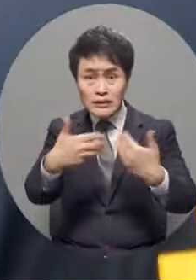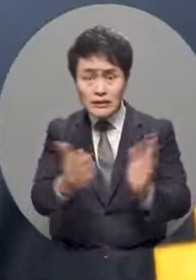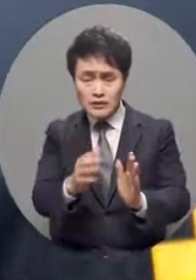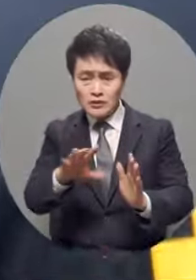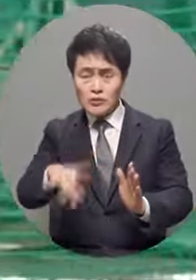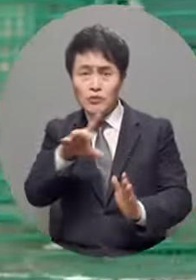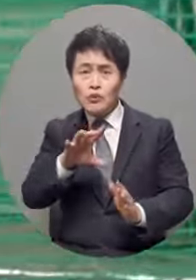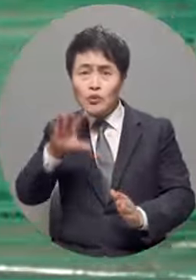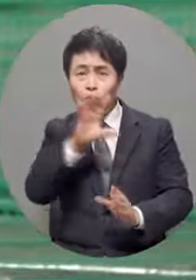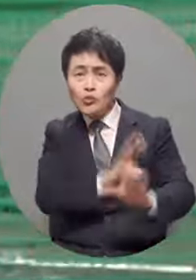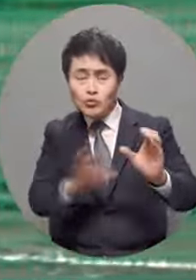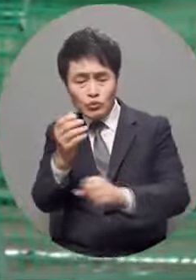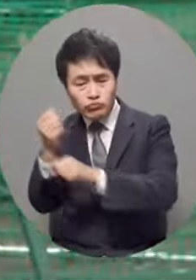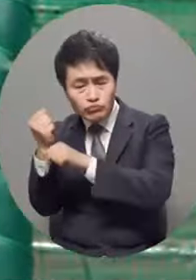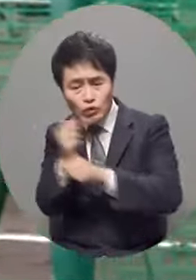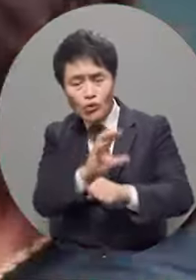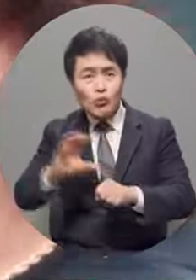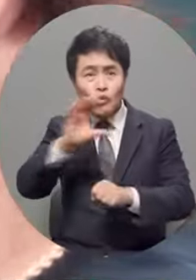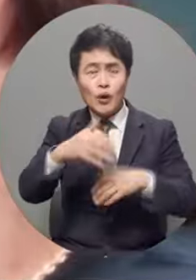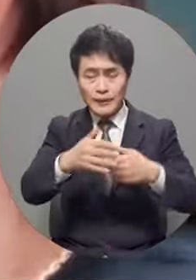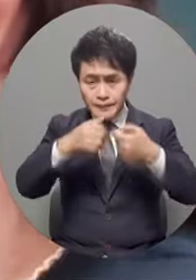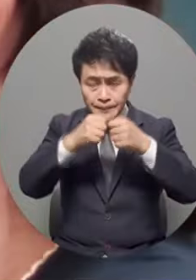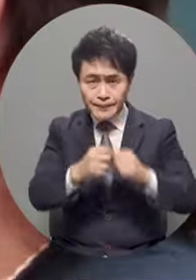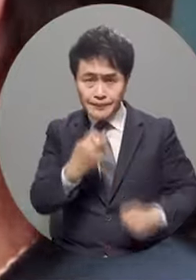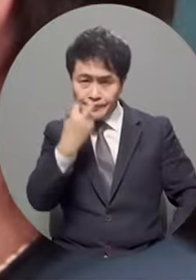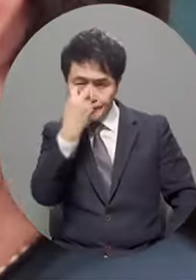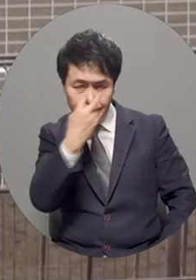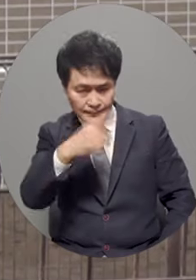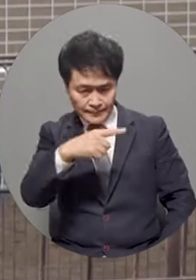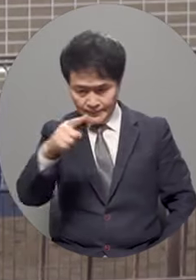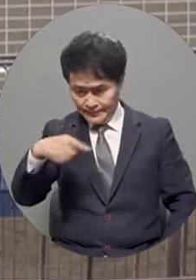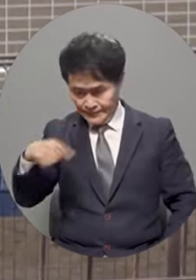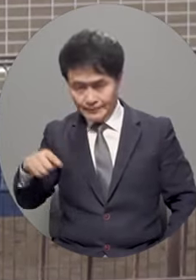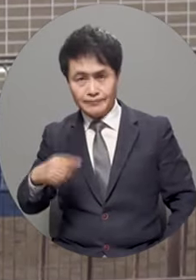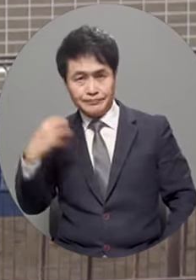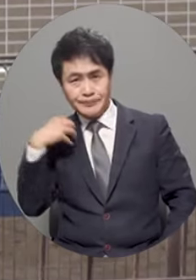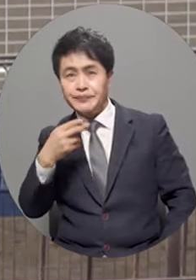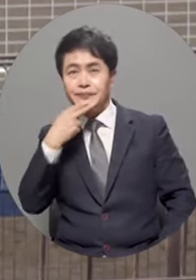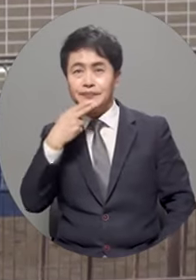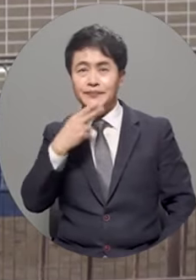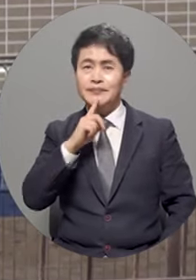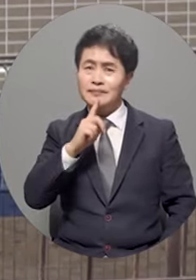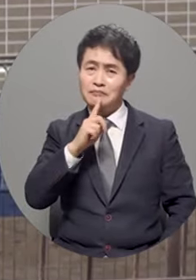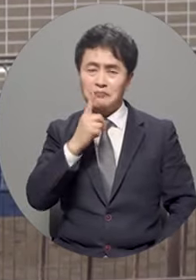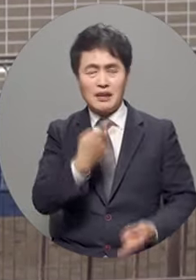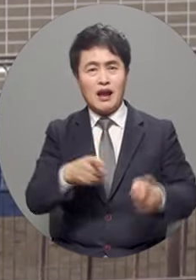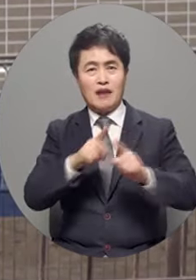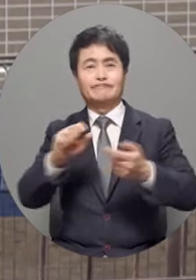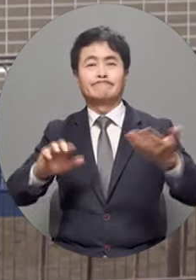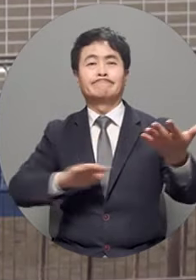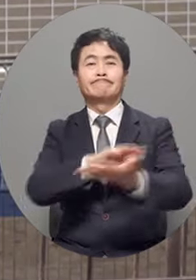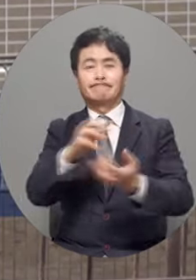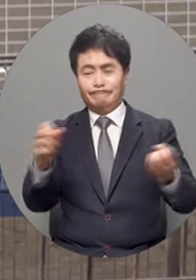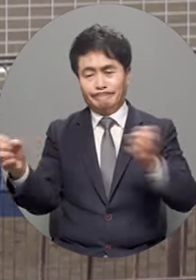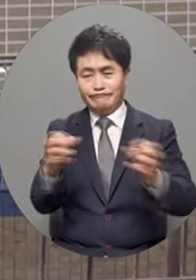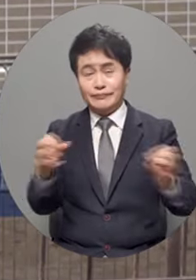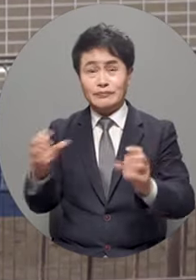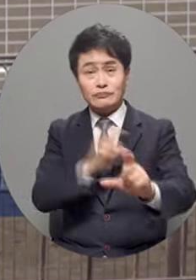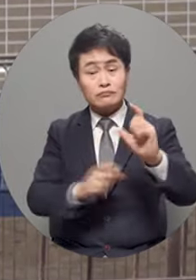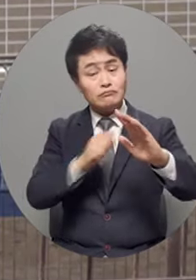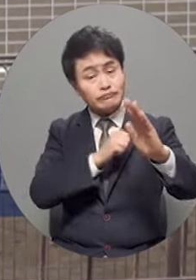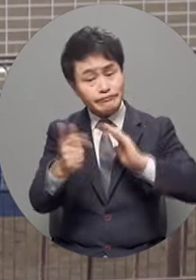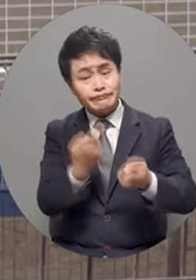시작하는 추가 타격 훈련부터 꼼꼼하게 챙깁니다. 부담을 느끼지 않는다라고 하면은 함께 올려서 얘기하는 부분이 더 선수들과